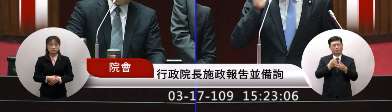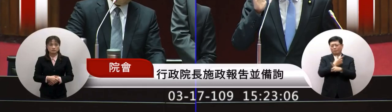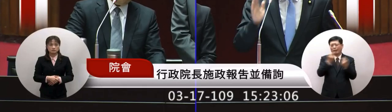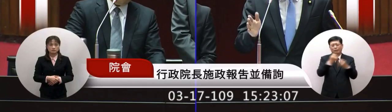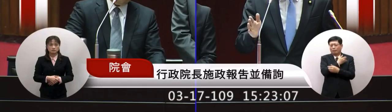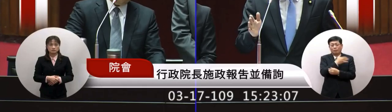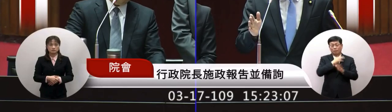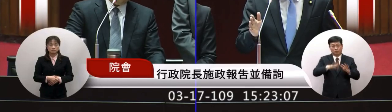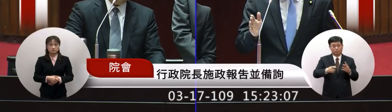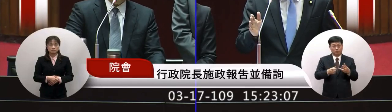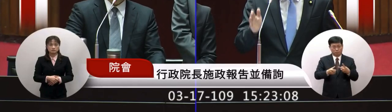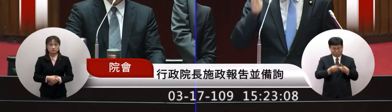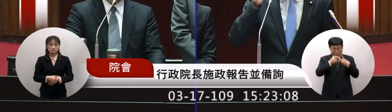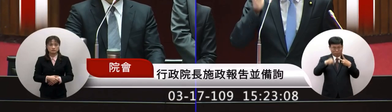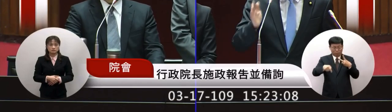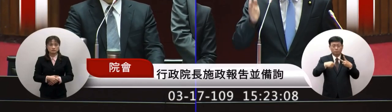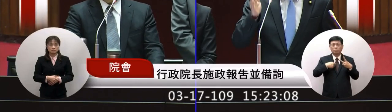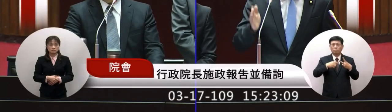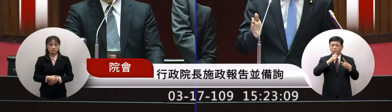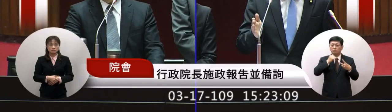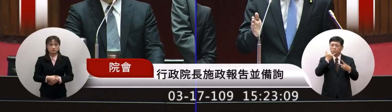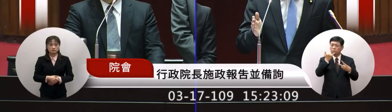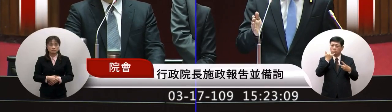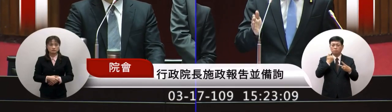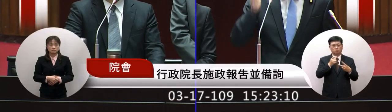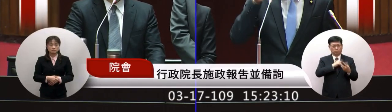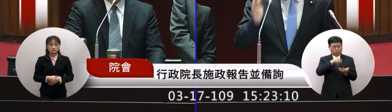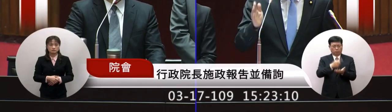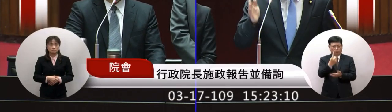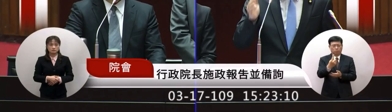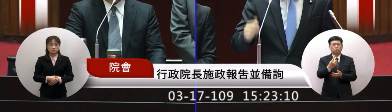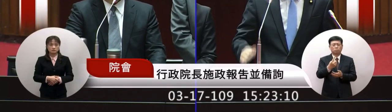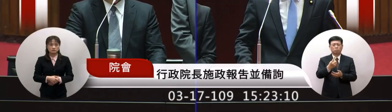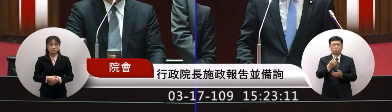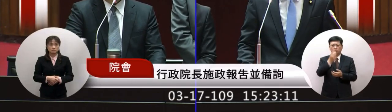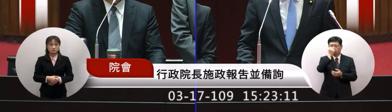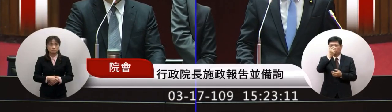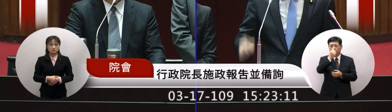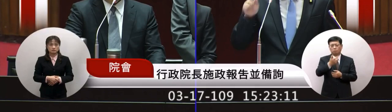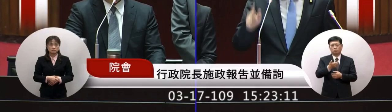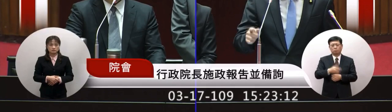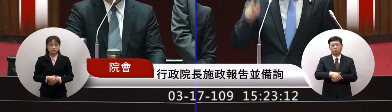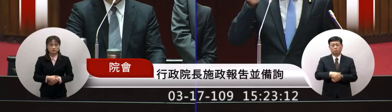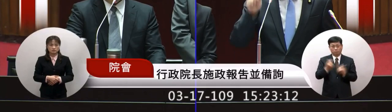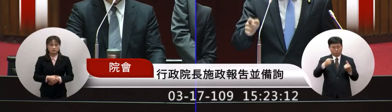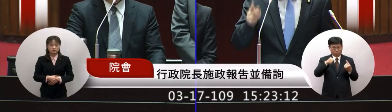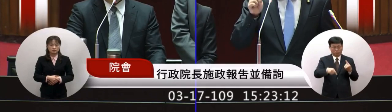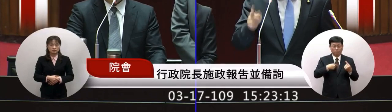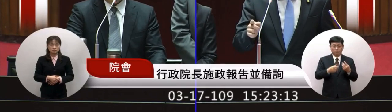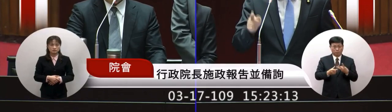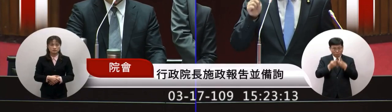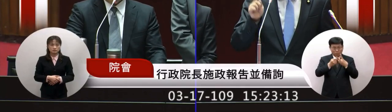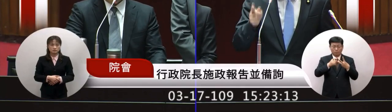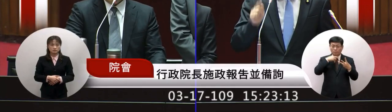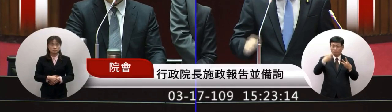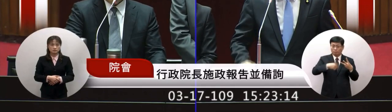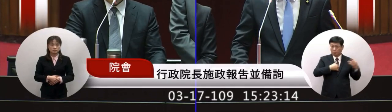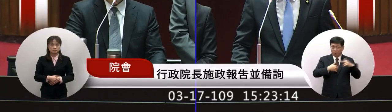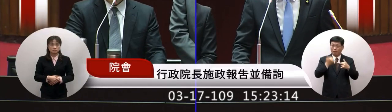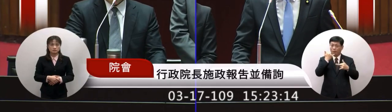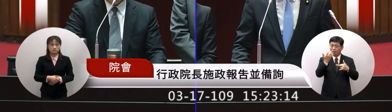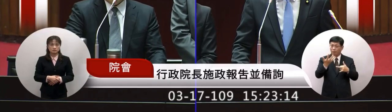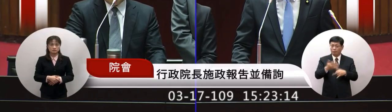事实上，第二波包机模式已经自成一格，已经自成一个模式。这个模式第三波包机可不可以